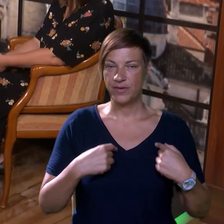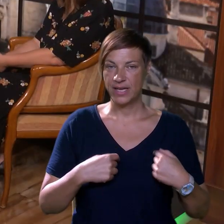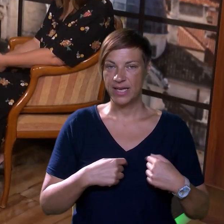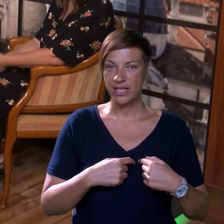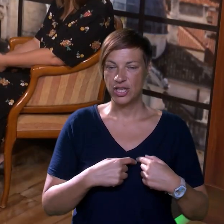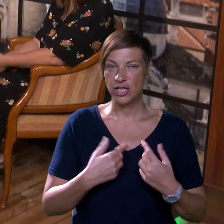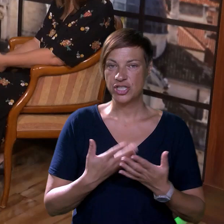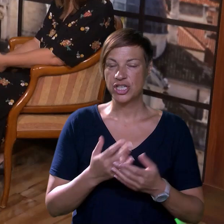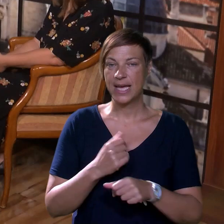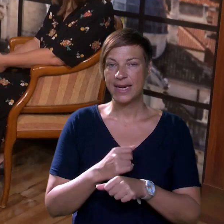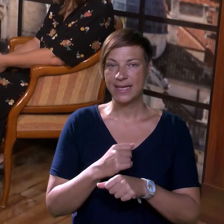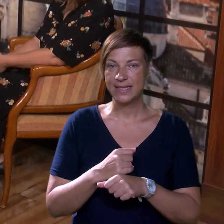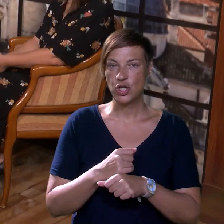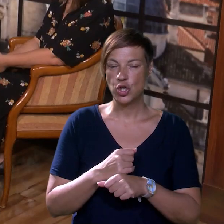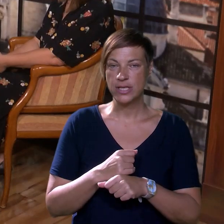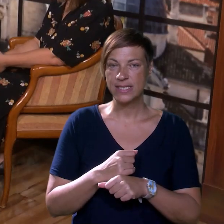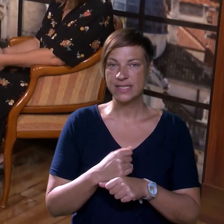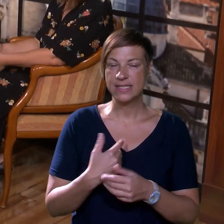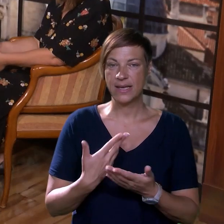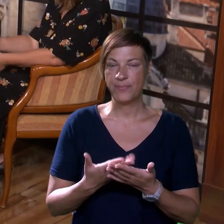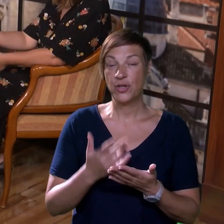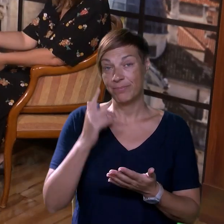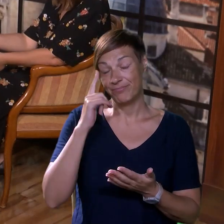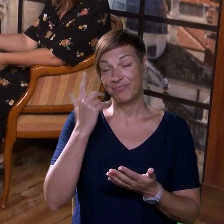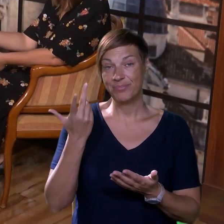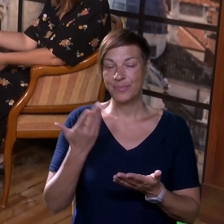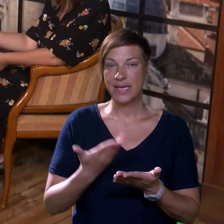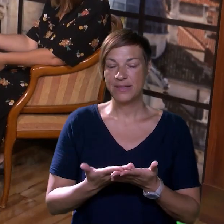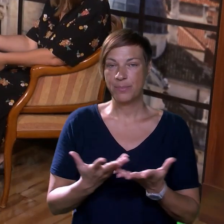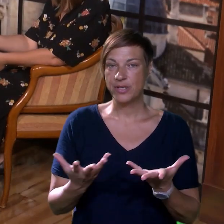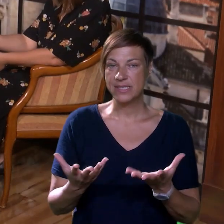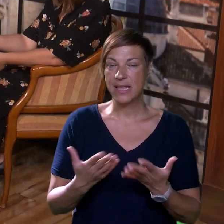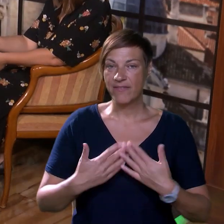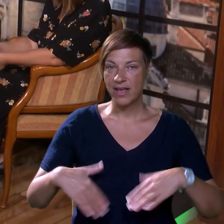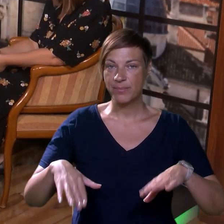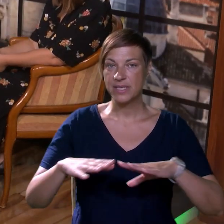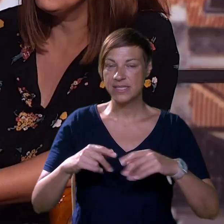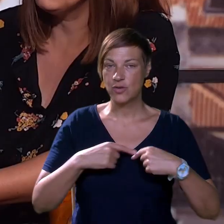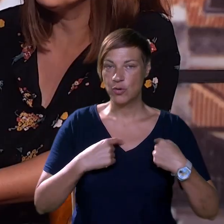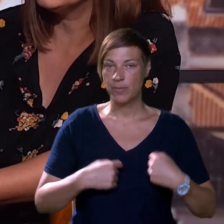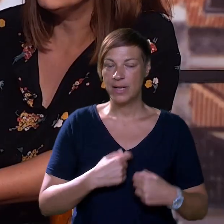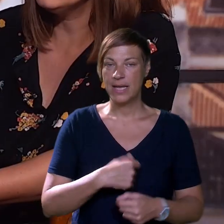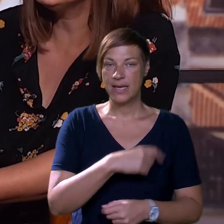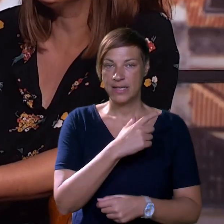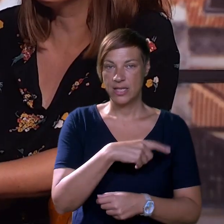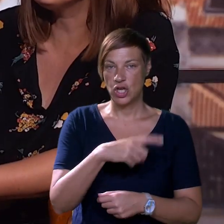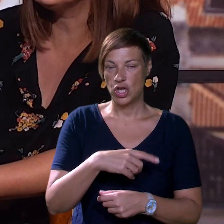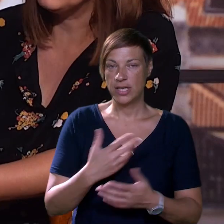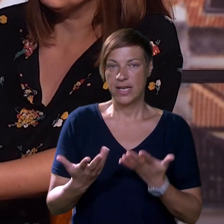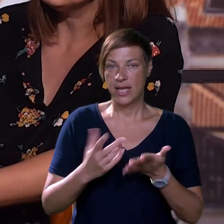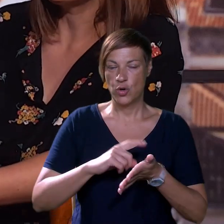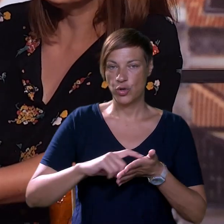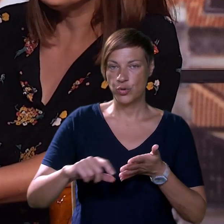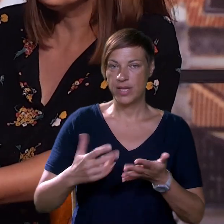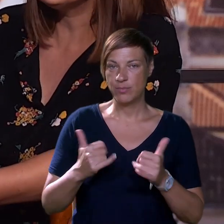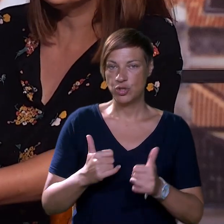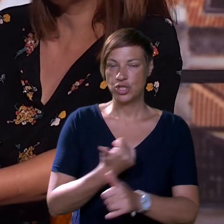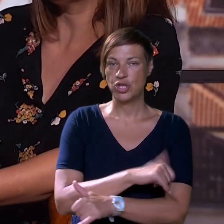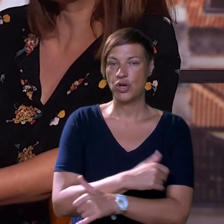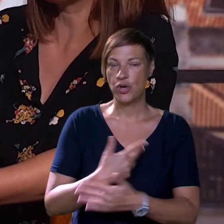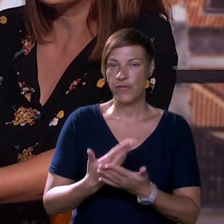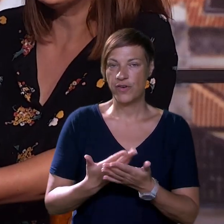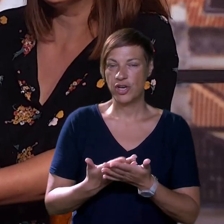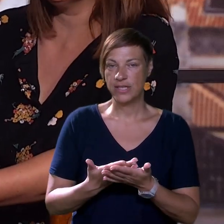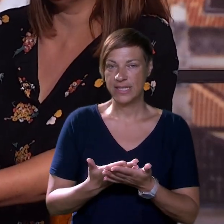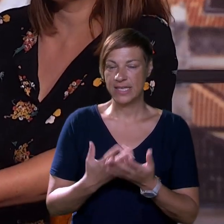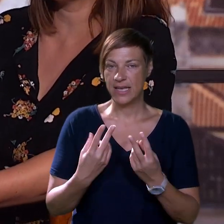kardiološka radionica, to je, pretpostavljam, i skup kardiologa, kako ste i rekli, na koju temu? Što je ove godine ono